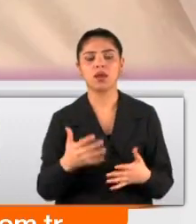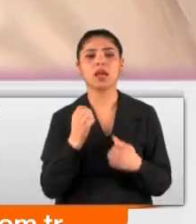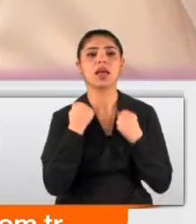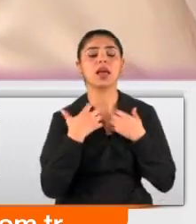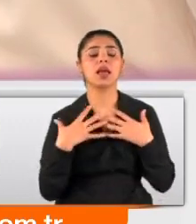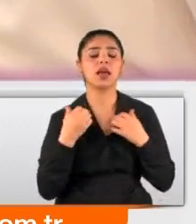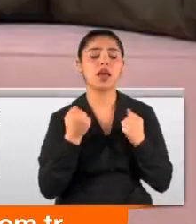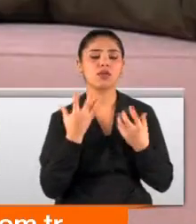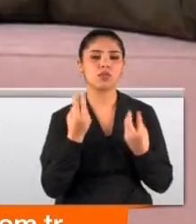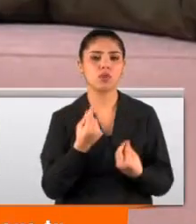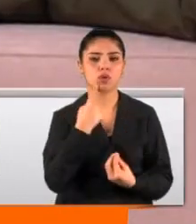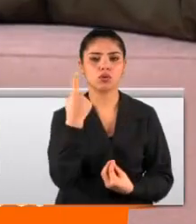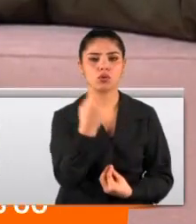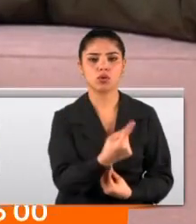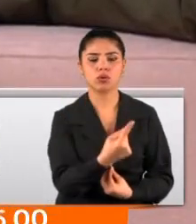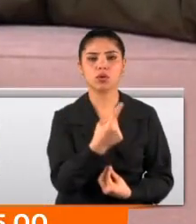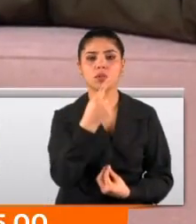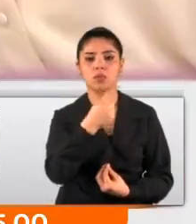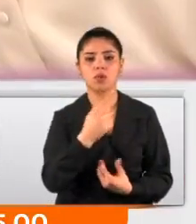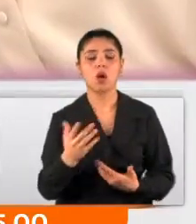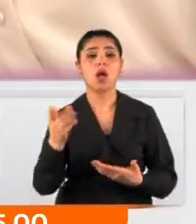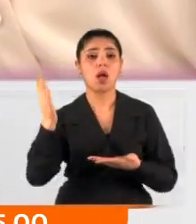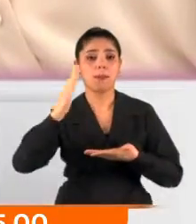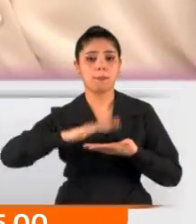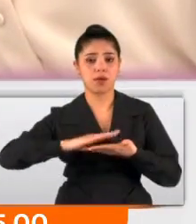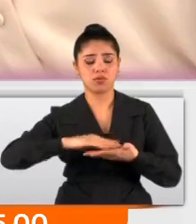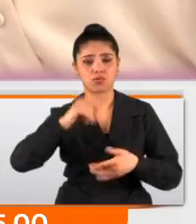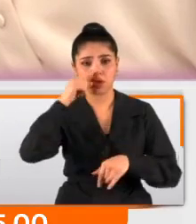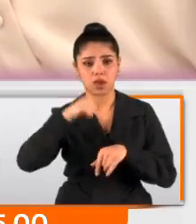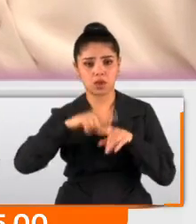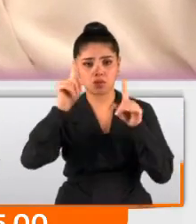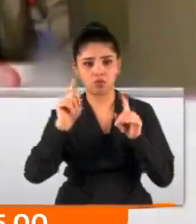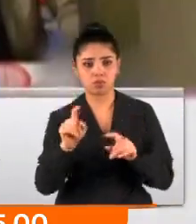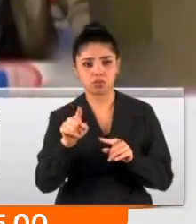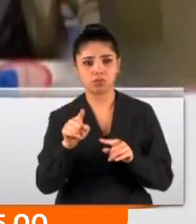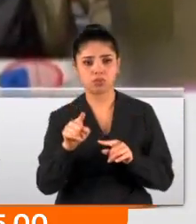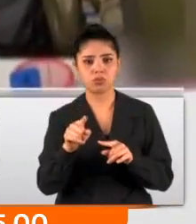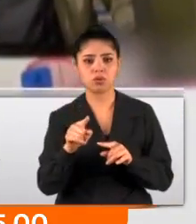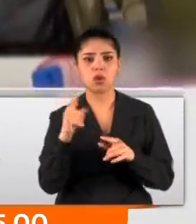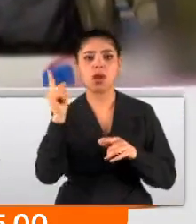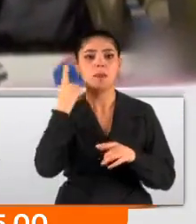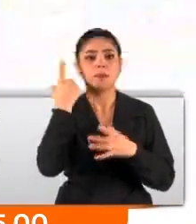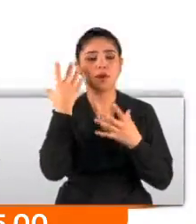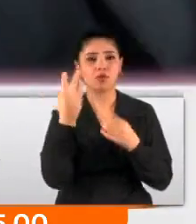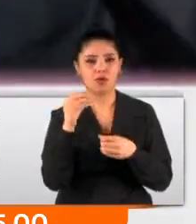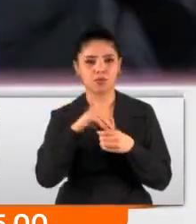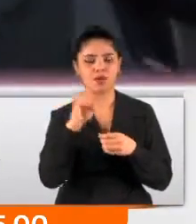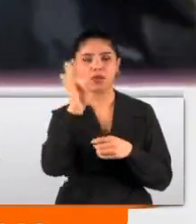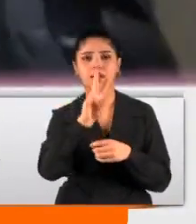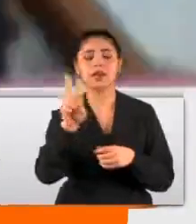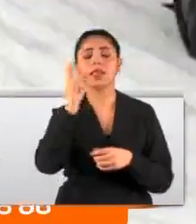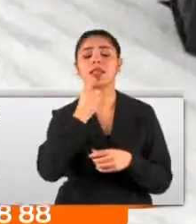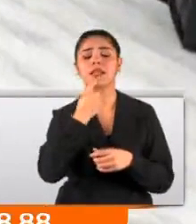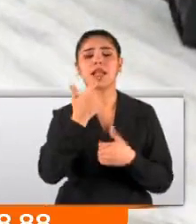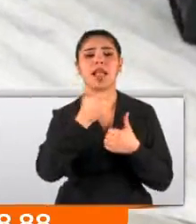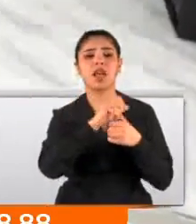olsun dileklerimi diliyorum. Sizin elinizi tutacağından emin misiniz? Takdir ilahi, kendisi bilir. Ama fenomen olmak uğruna 47 yıllık